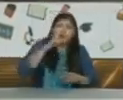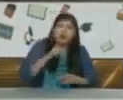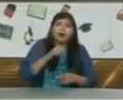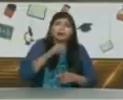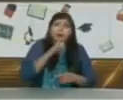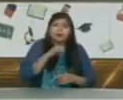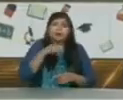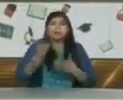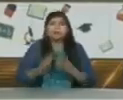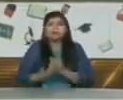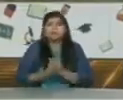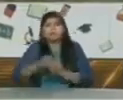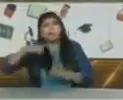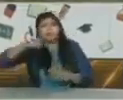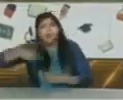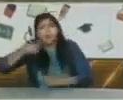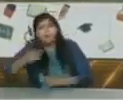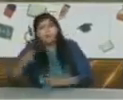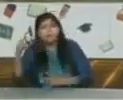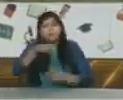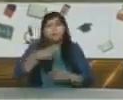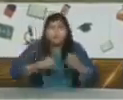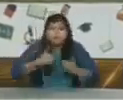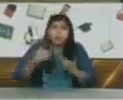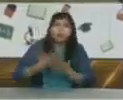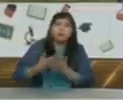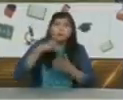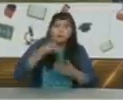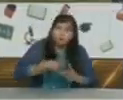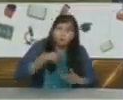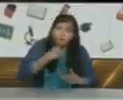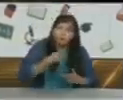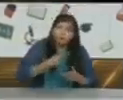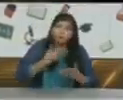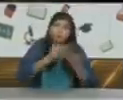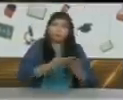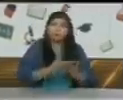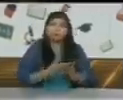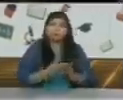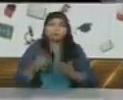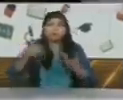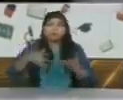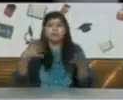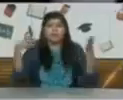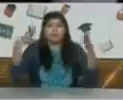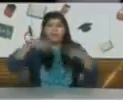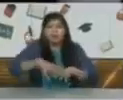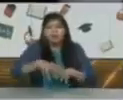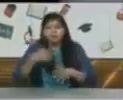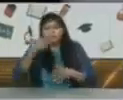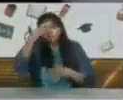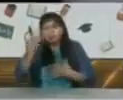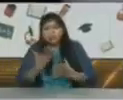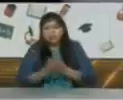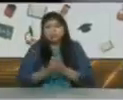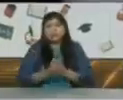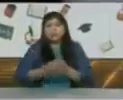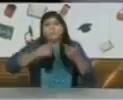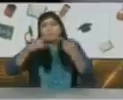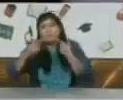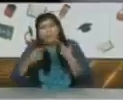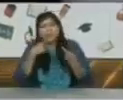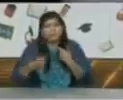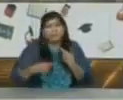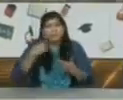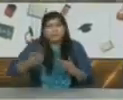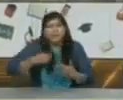भी, कभी अपने रिश्तेदार भी एक ऐसा माहौल बना देते हैं, ऐसी चर्चा करते